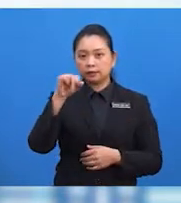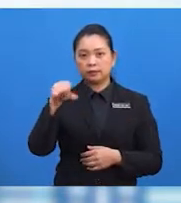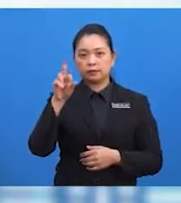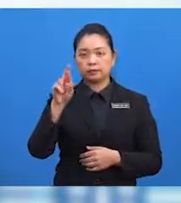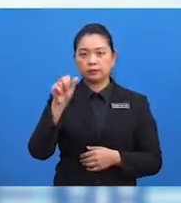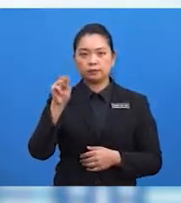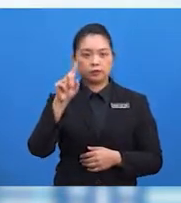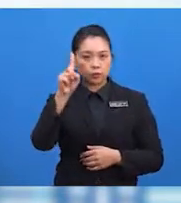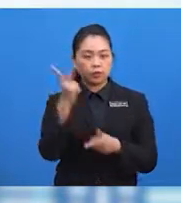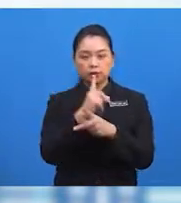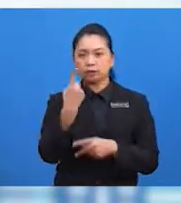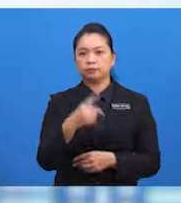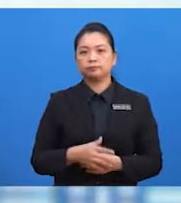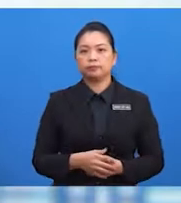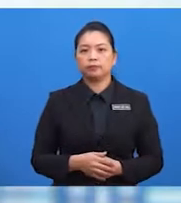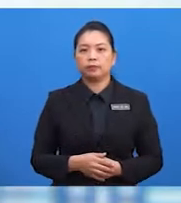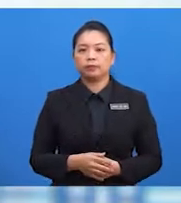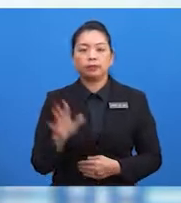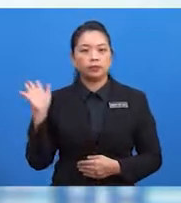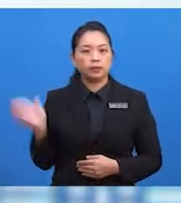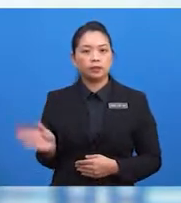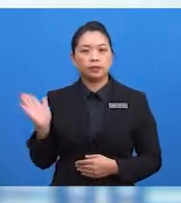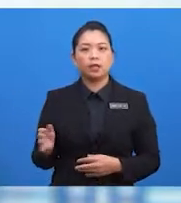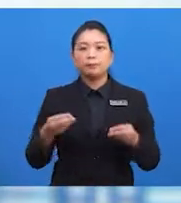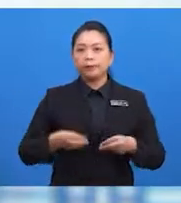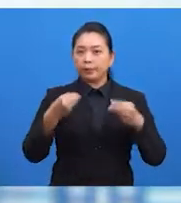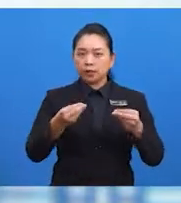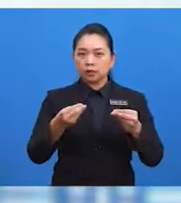Pemberian dan serahan kepada kerajaan negeri.